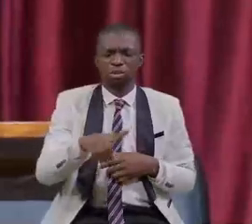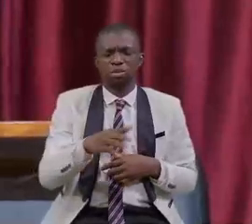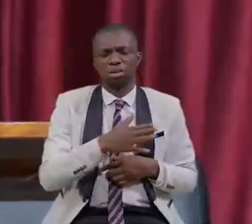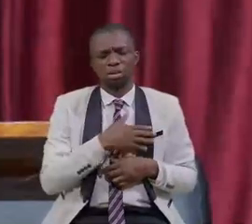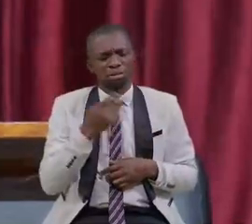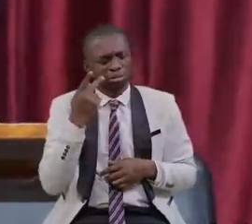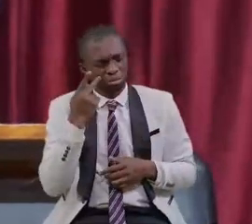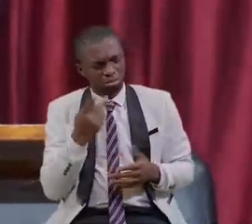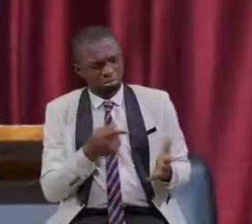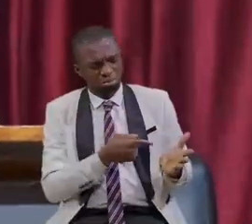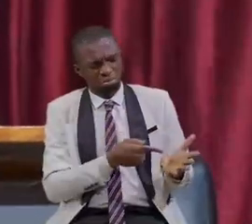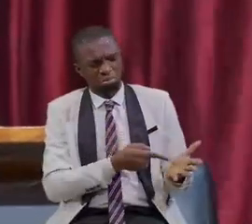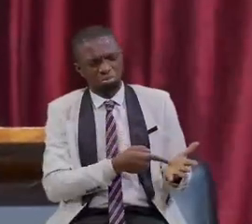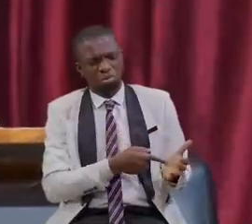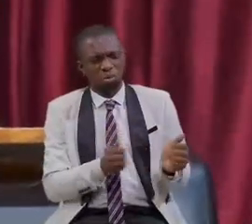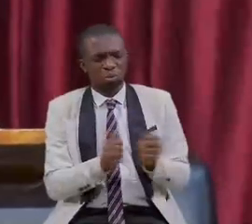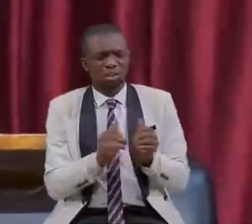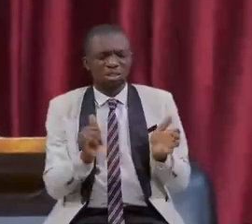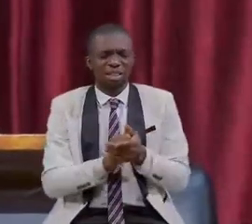Et voici.